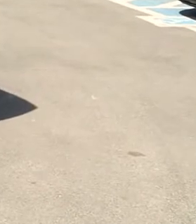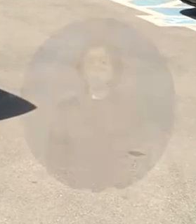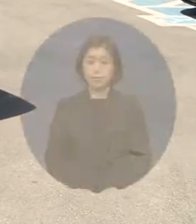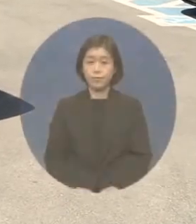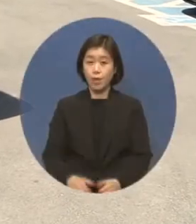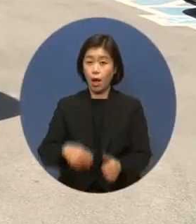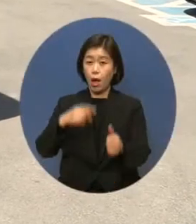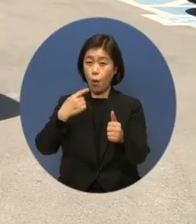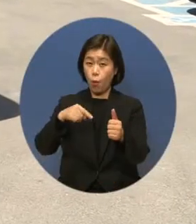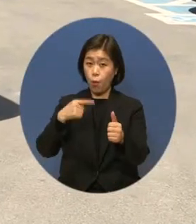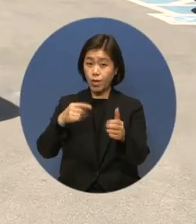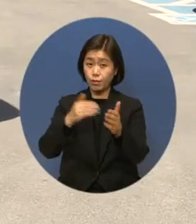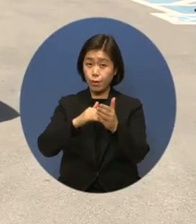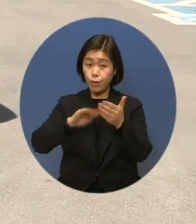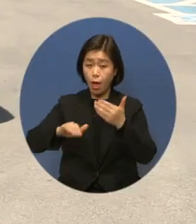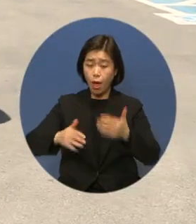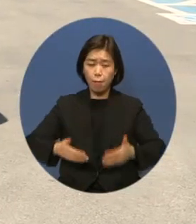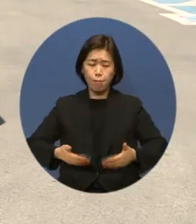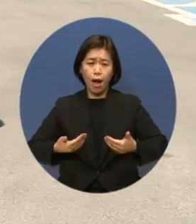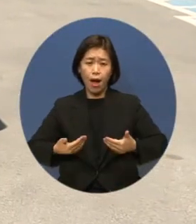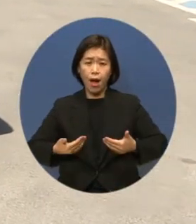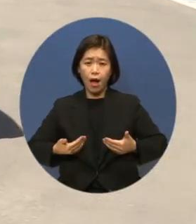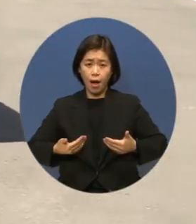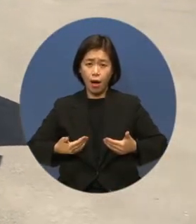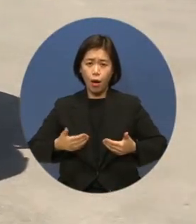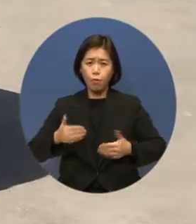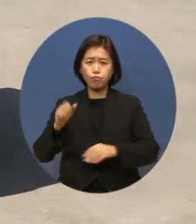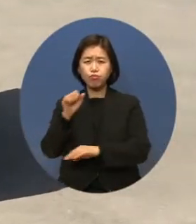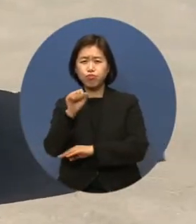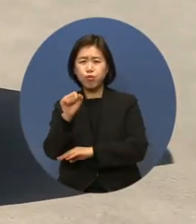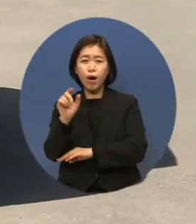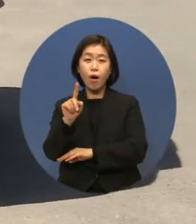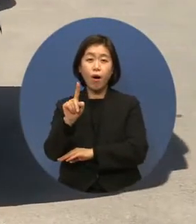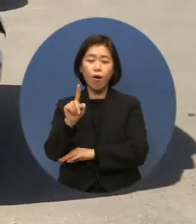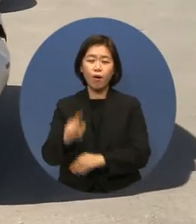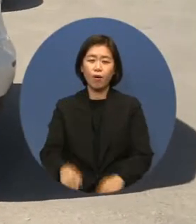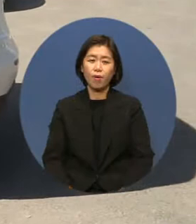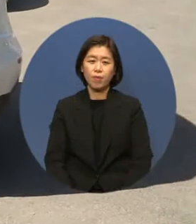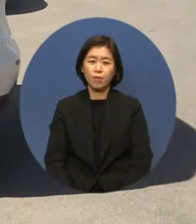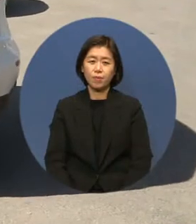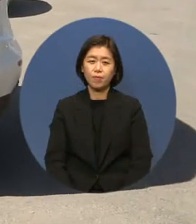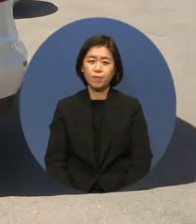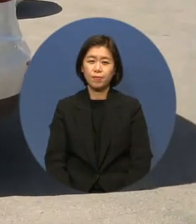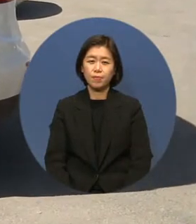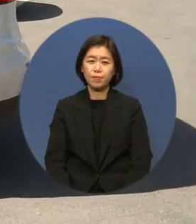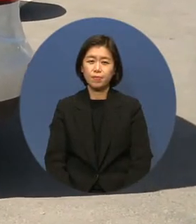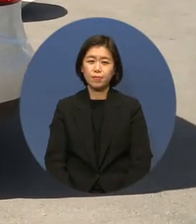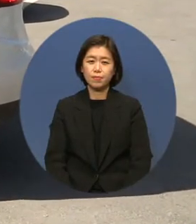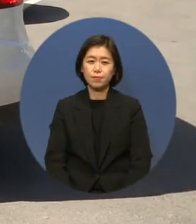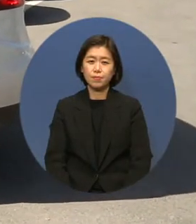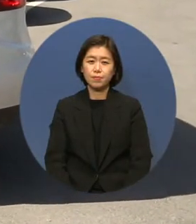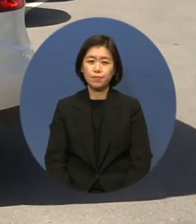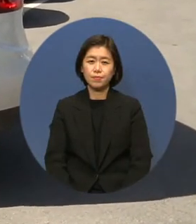교육을 마치고 바쁜 걸음을 옮기는 박귀선 대표. 어디로 향하는 걸까요?